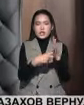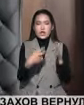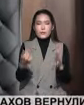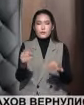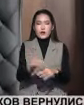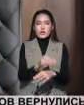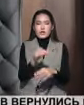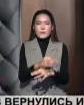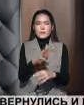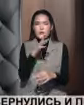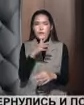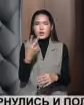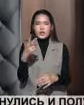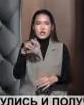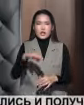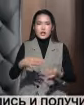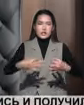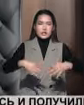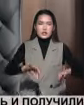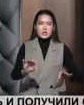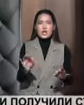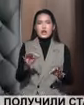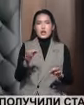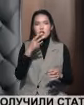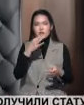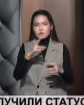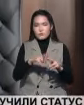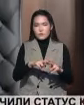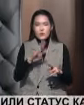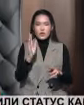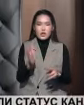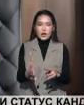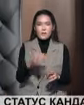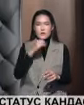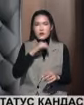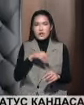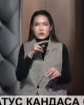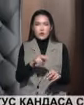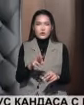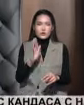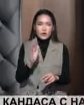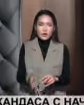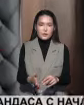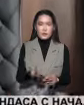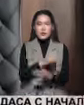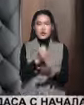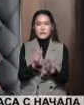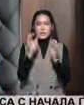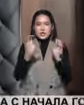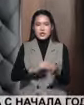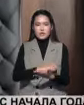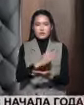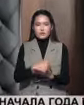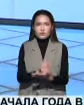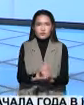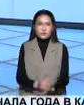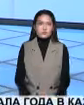наказание в виде 2 лет ограничения свободы с установлением пробационного контроля. Приговор в законную силу не вступил.